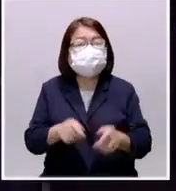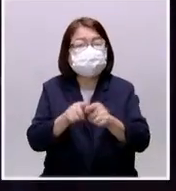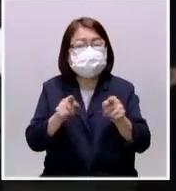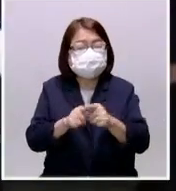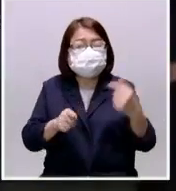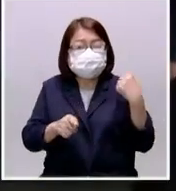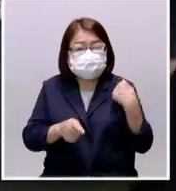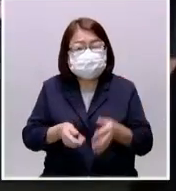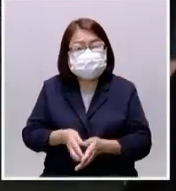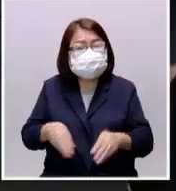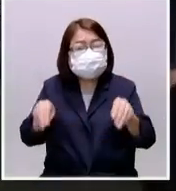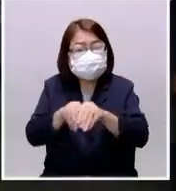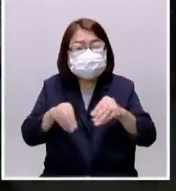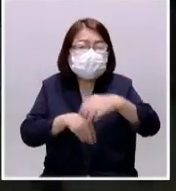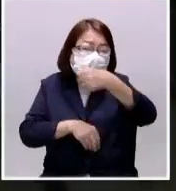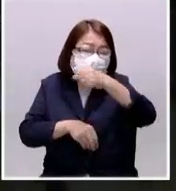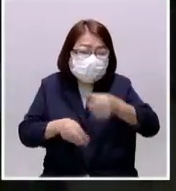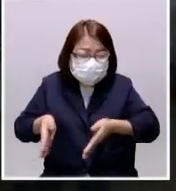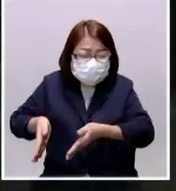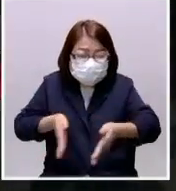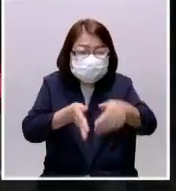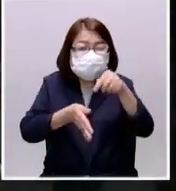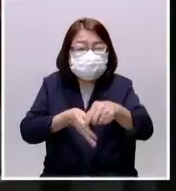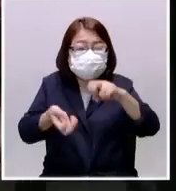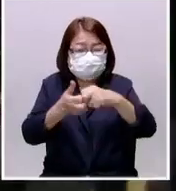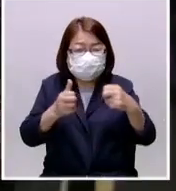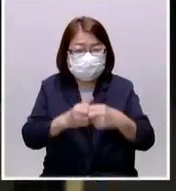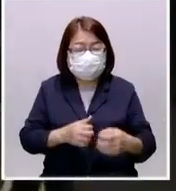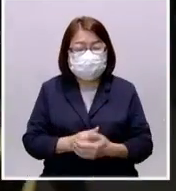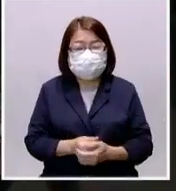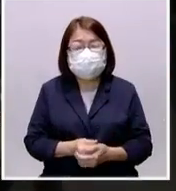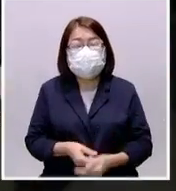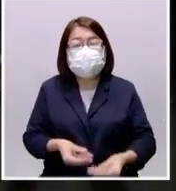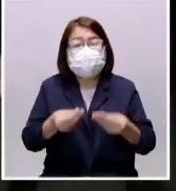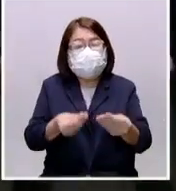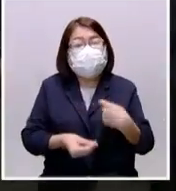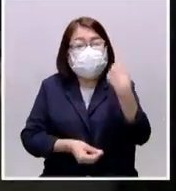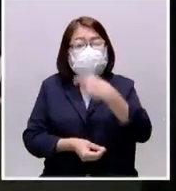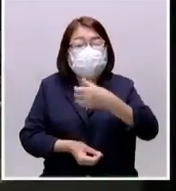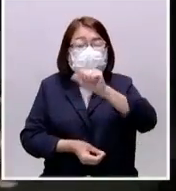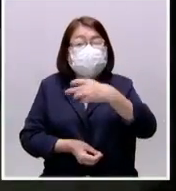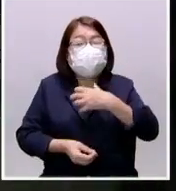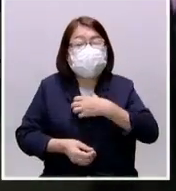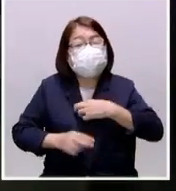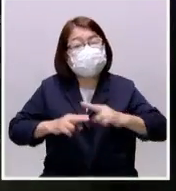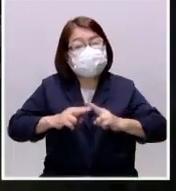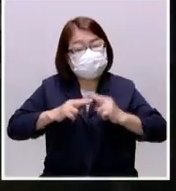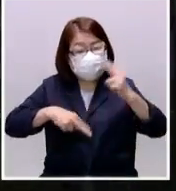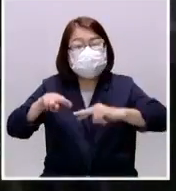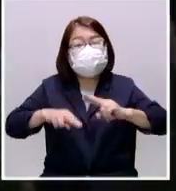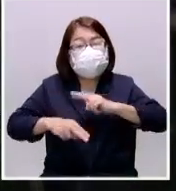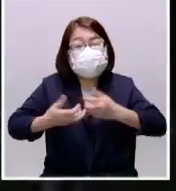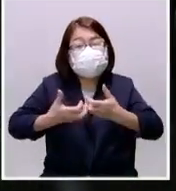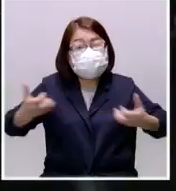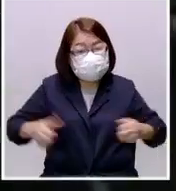งช่องแคบไต้หวันอย่างมหันต์และส่งสัญญาณที่ผิดๆอย่างร้ายแรงไปยังกลุ่มแบ่งแยกดินแดนที่เรียกร้องเอกราชของไต้หวันด้ว